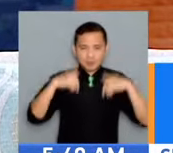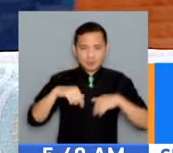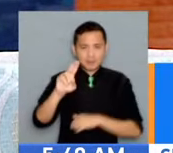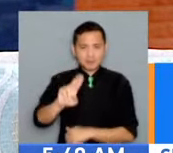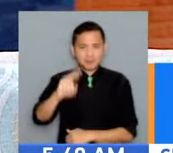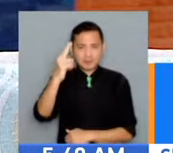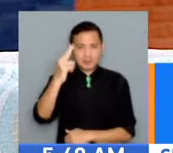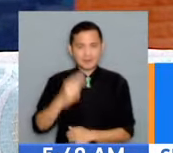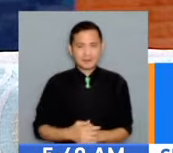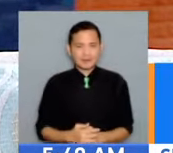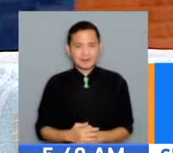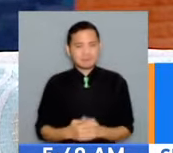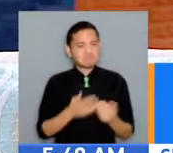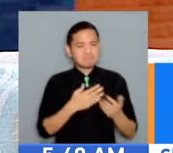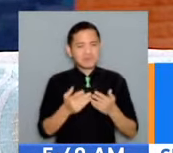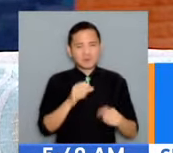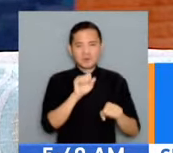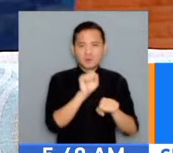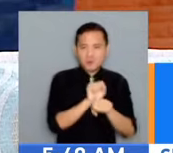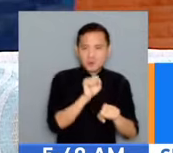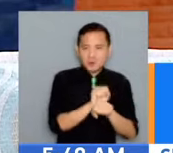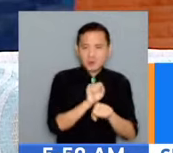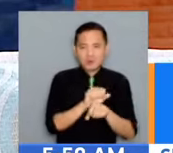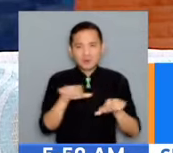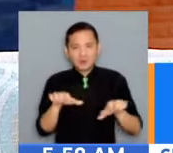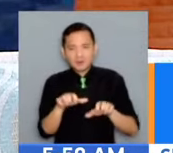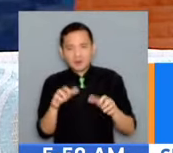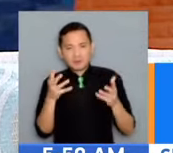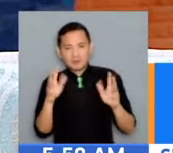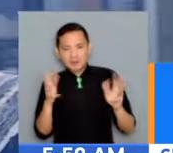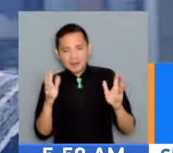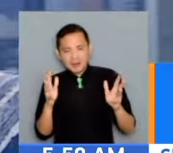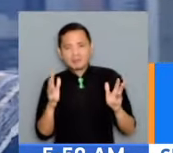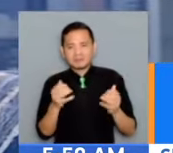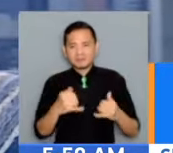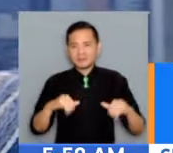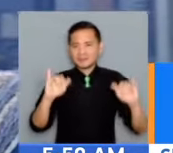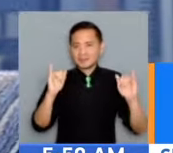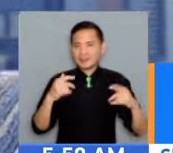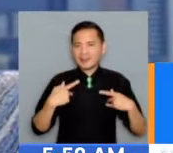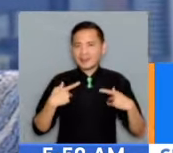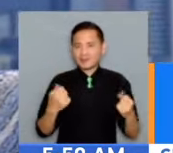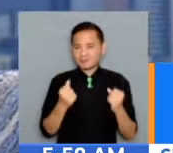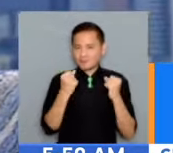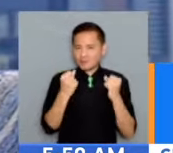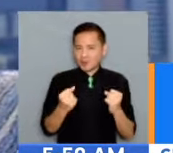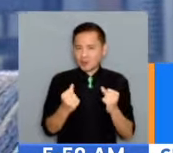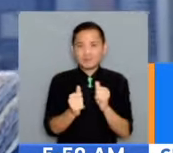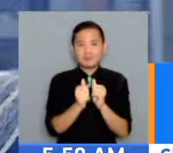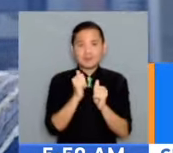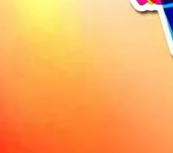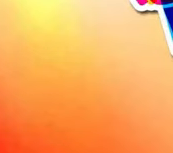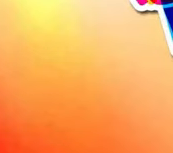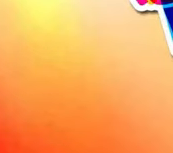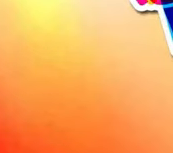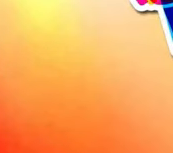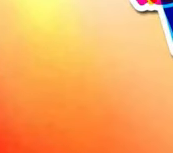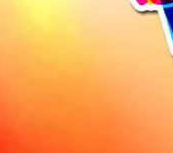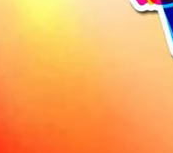o wala, dahil solid kayo, may sorpresa kami para sa inyo. Solid, solid sa mga viewers natin sa TV, etong sa